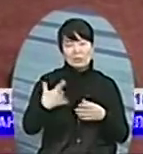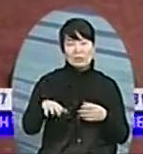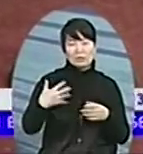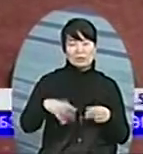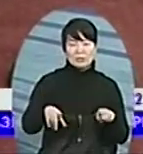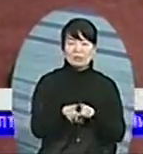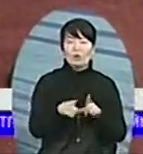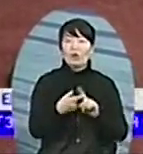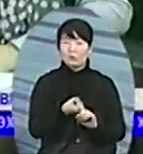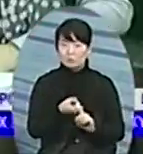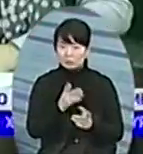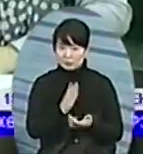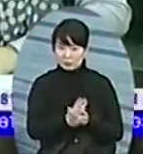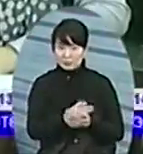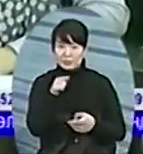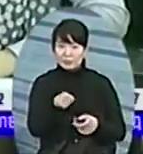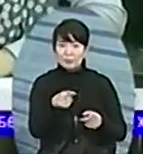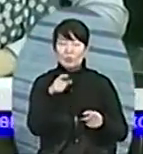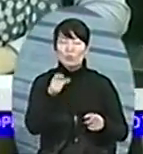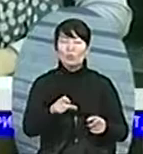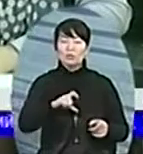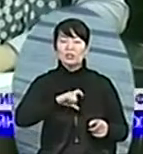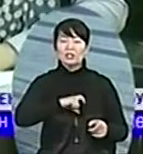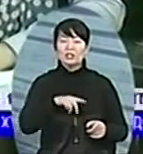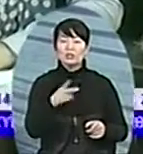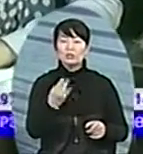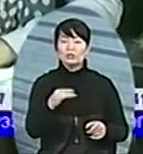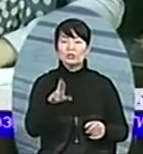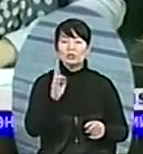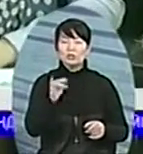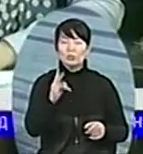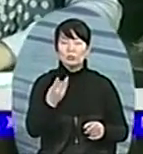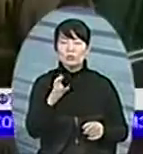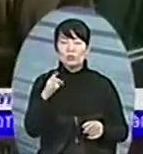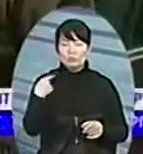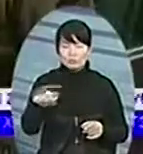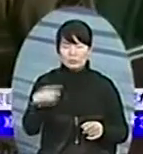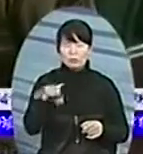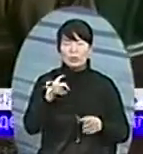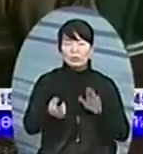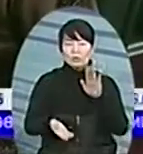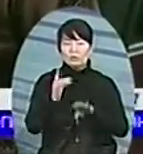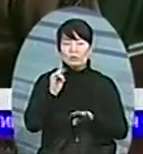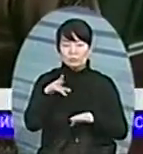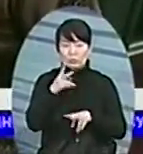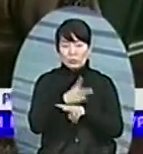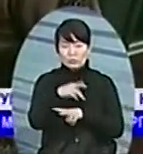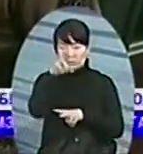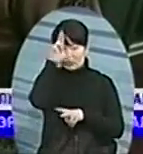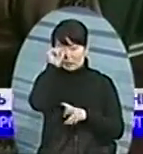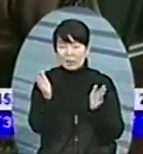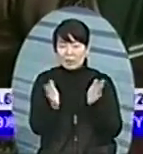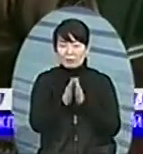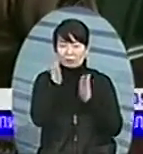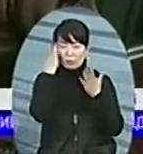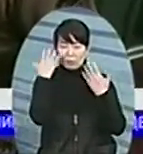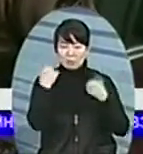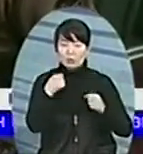байгаатай холбоотой юм байна. Иймээс хүний эрхийн үндэсний комисс нэгдсэн үндэсний байгууллагын хөгжлийн хөтөлбөр хууль зүйн яам хамтран зохион байгуулсан